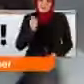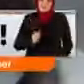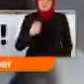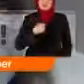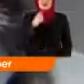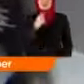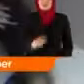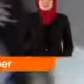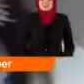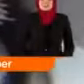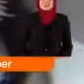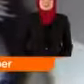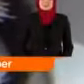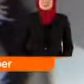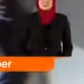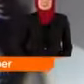bu